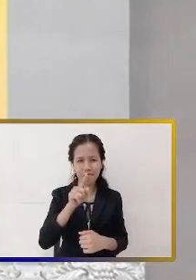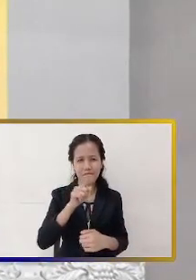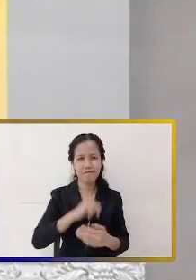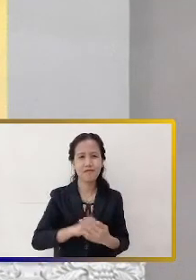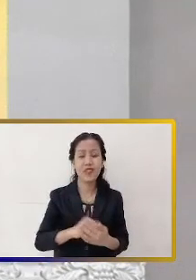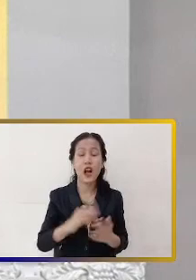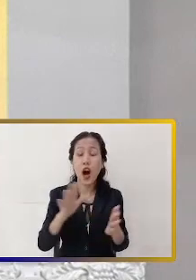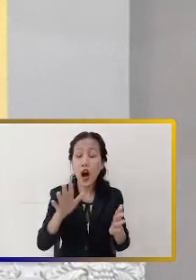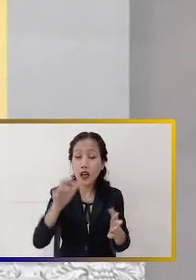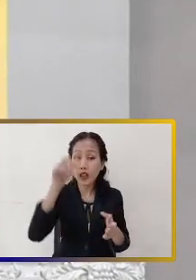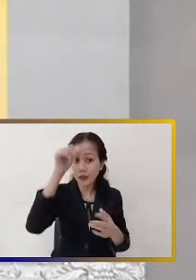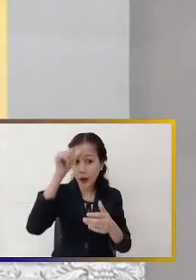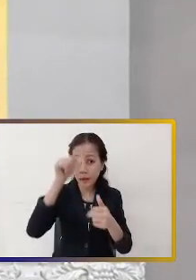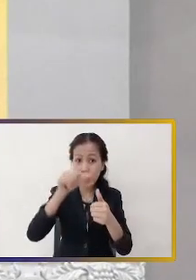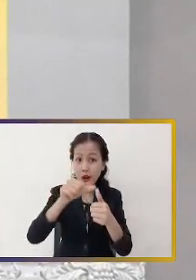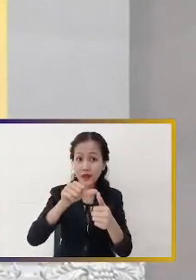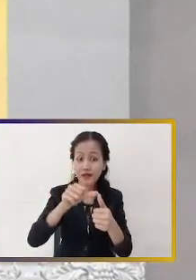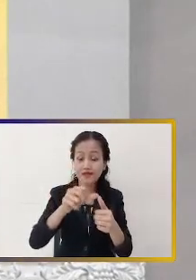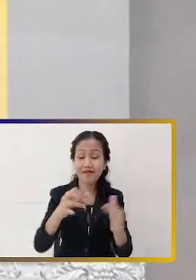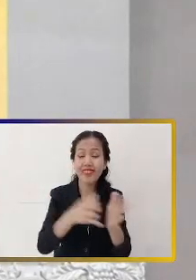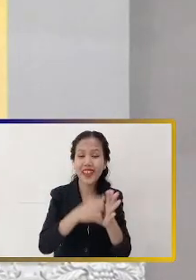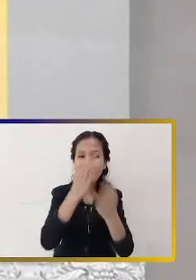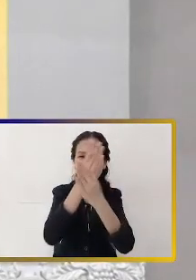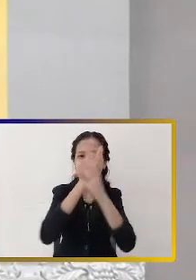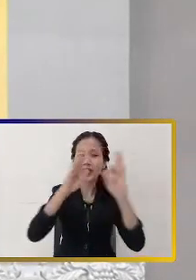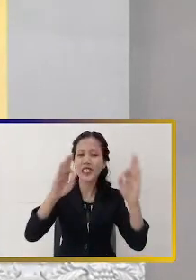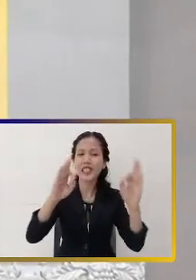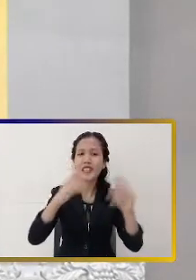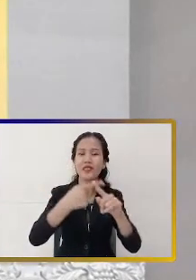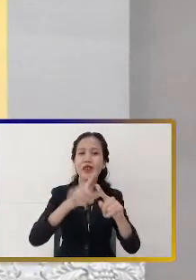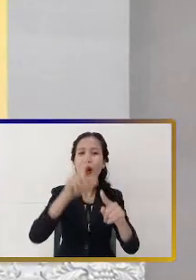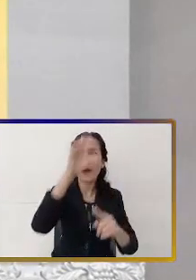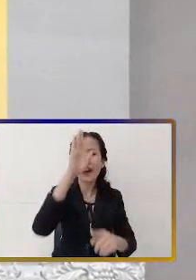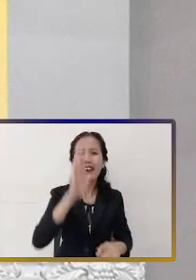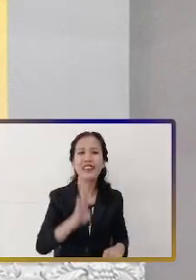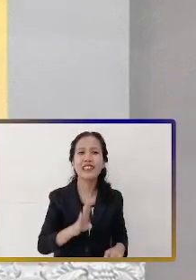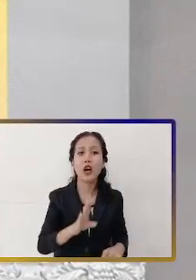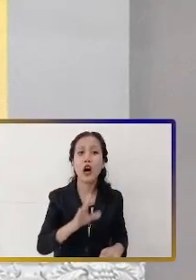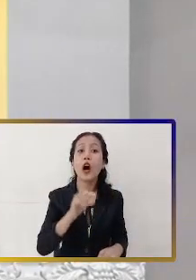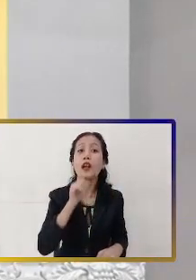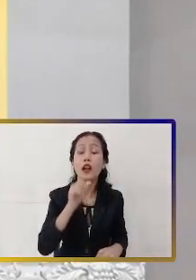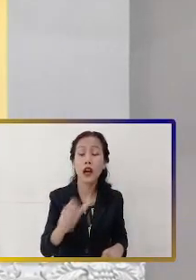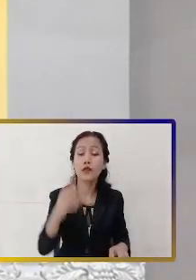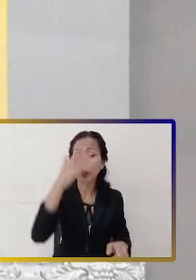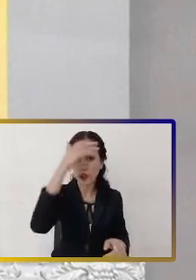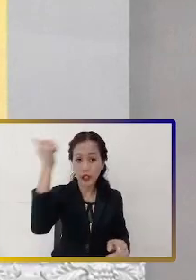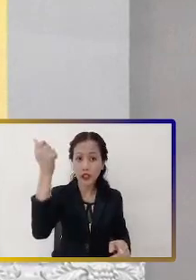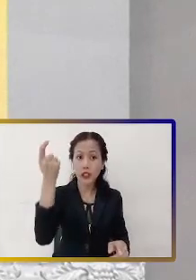paalala lang, freebies yun. Huwag mong kakalimutan yung main thing.